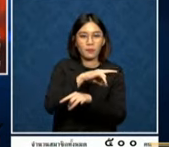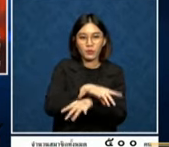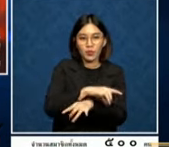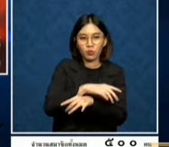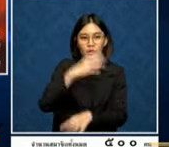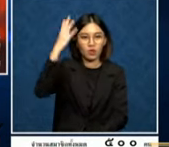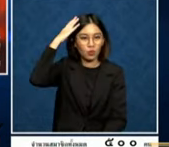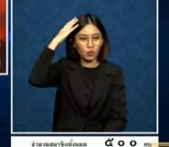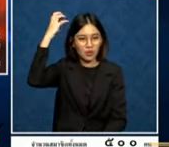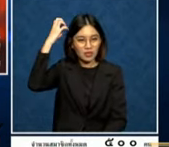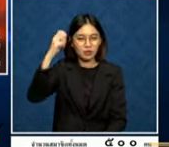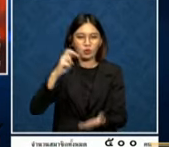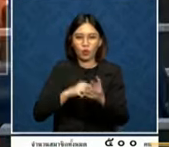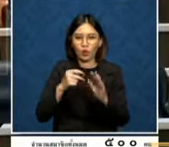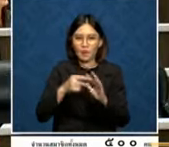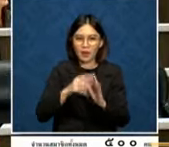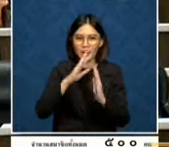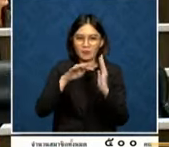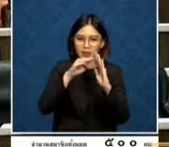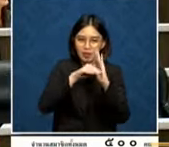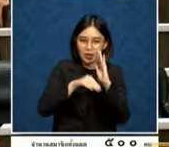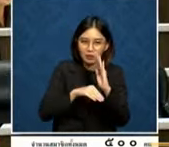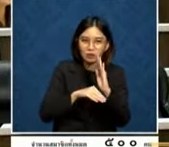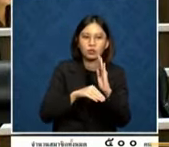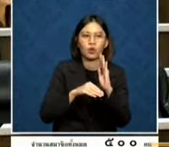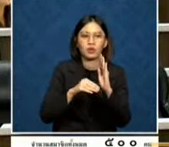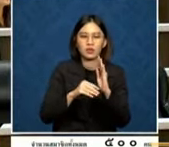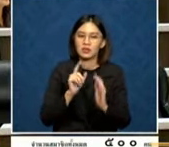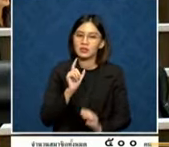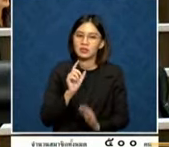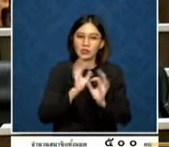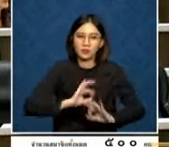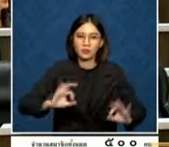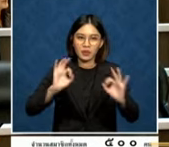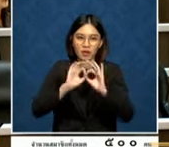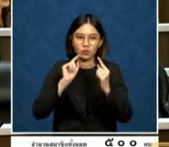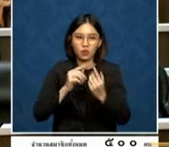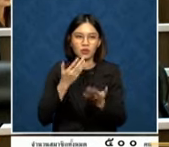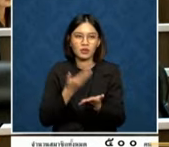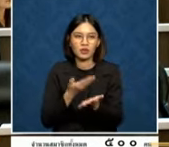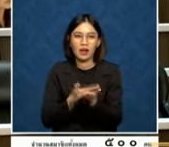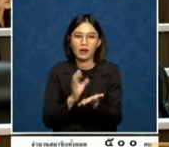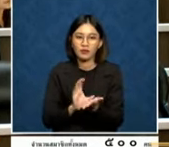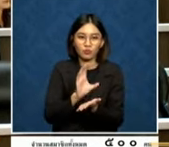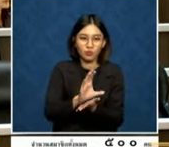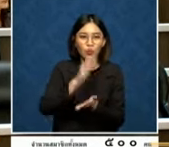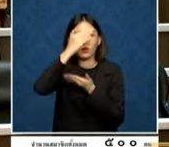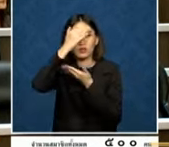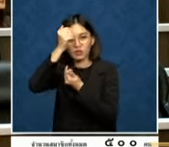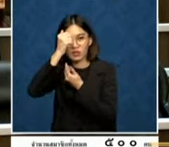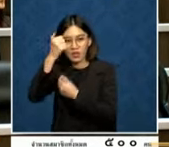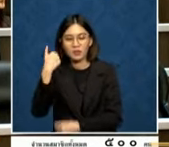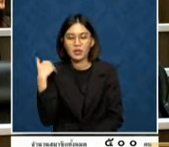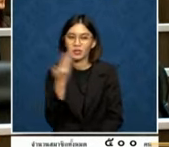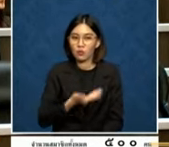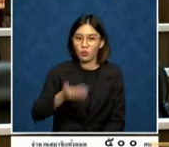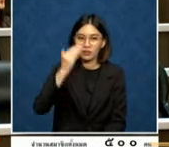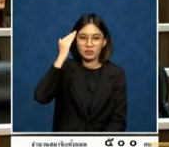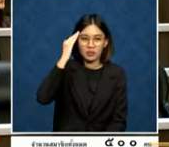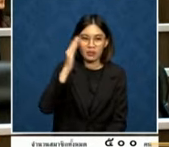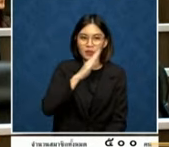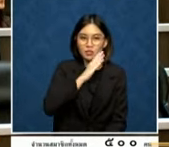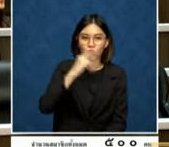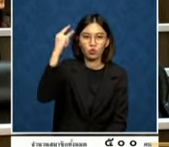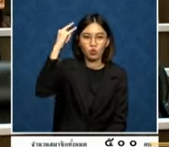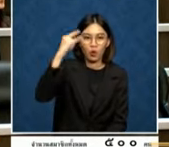ซึ่งเป็นอีกหนึ่งเครื่องมือนะคะที่สะท้อนวิสัยทัศน์ของท่านนายกค่ะที่ทั้งใส่เงินและใส่ใจค่ะทุกท่านทราบหรือไม่คะหากสนามบิน